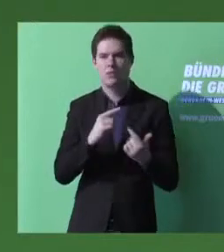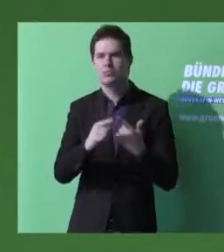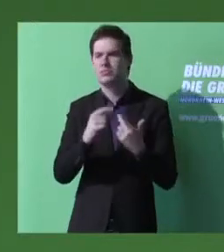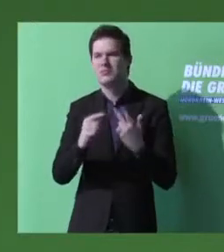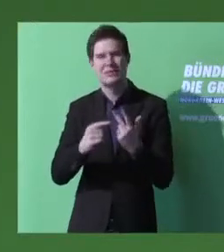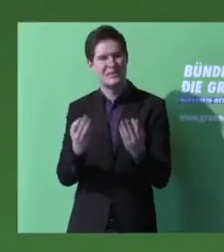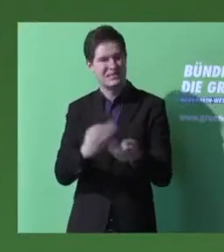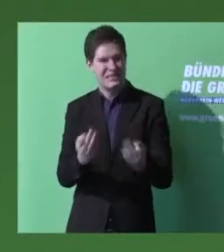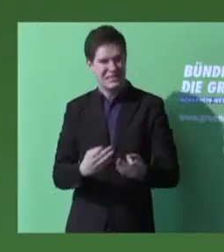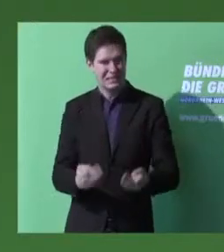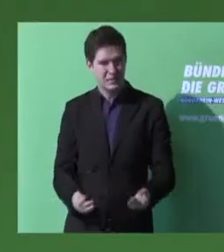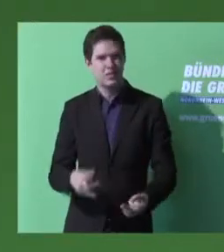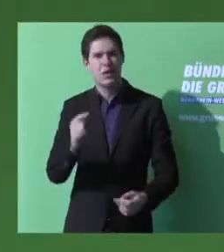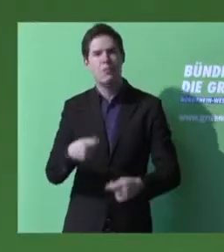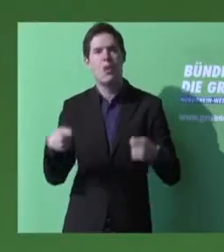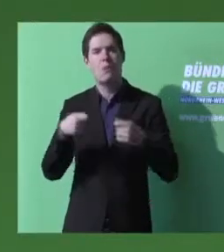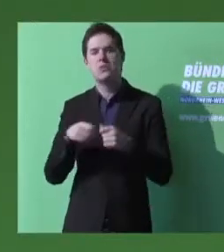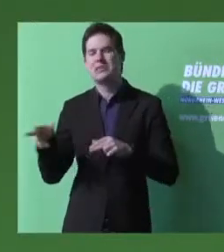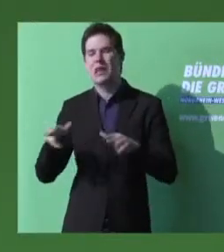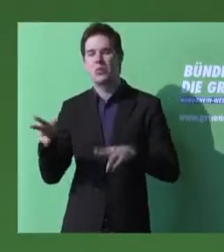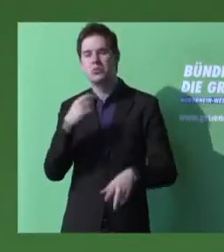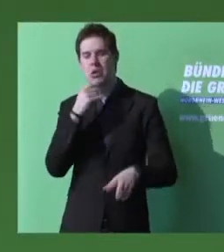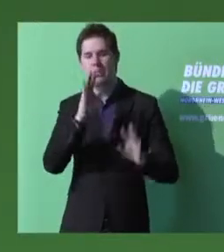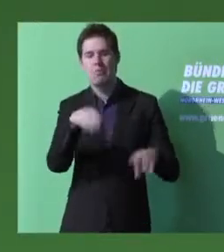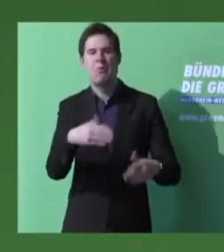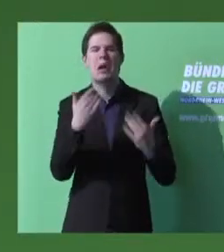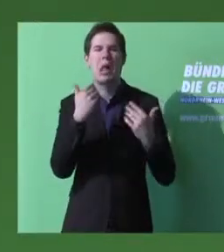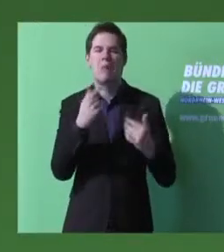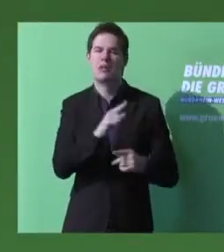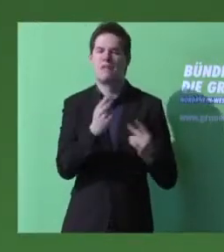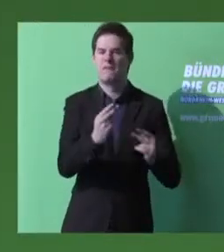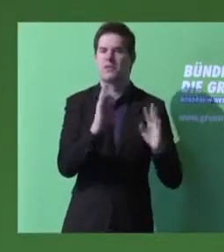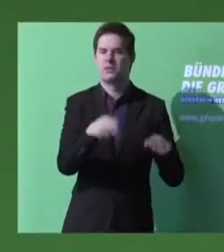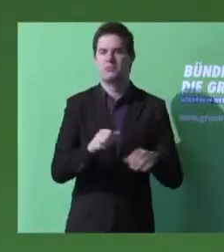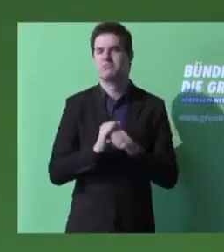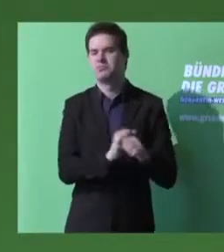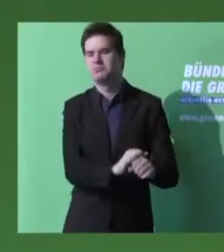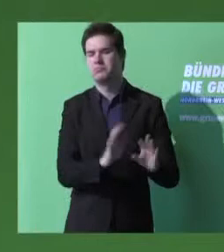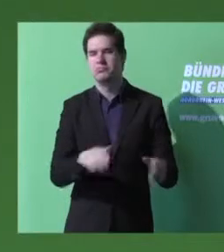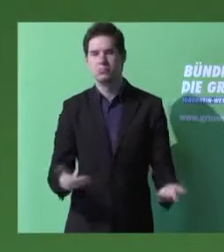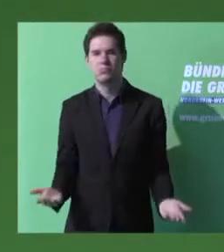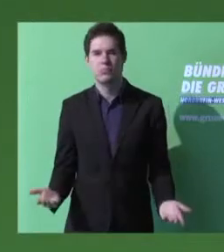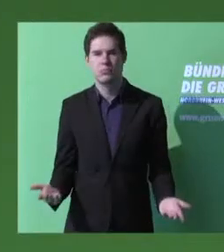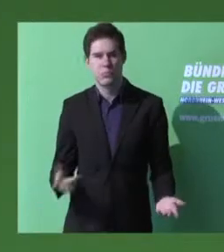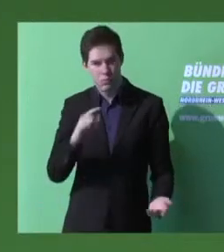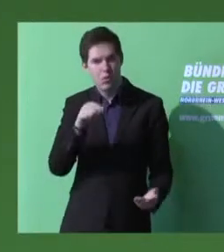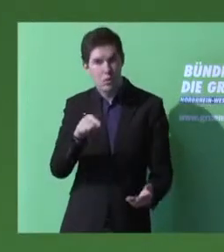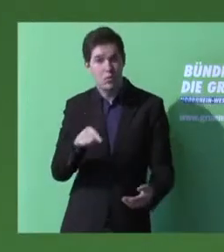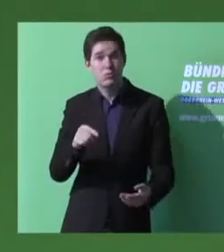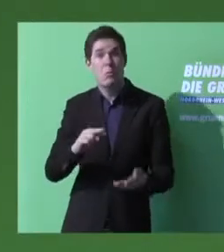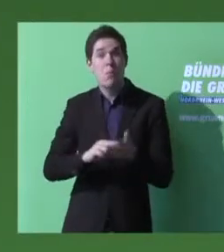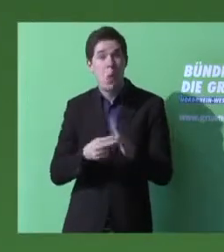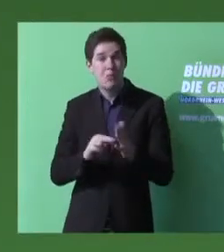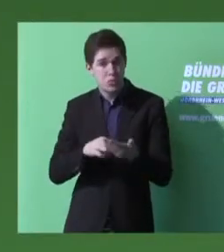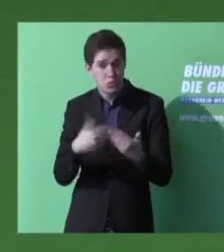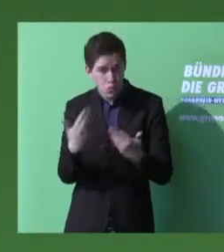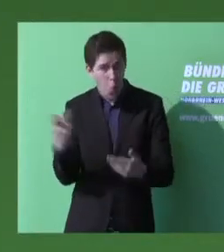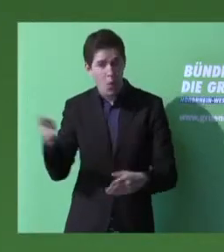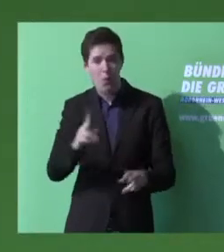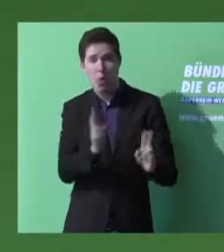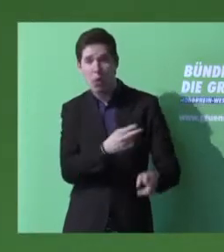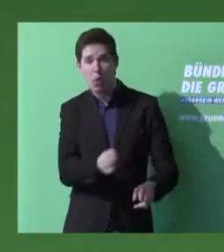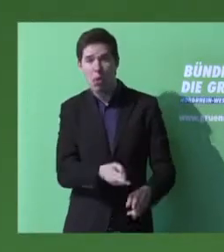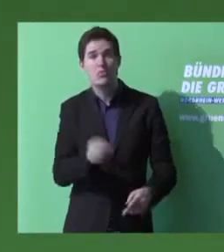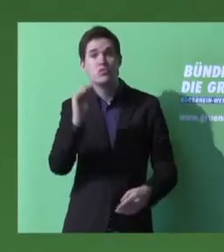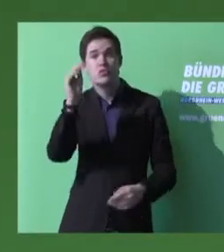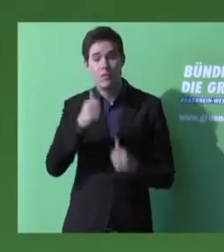ist dieser Bundesregierung der Klimaschutz schnurzegal. Und die Folge dieser Politik, die ist dramatisch. Wir haben einen